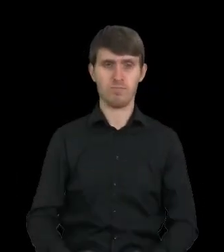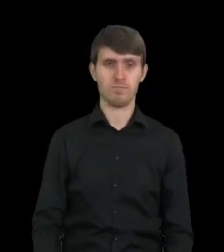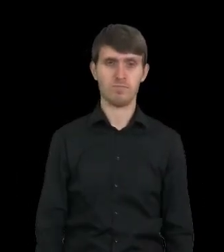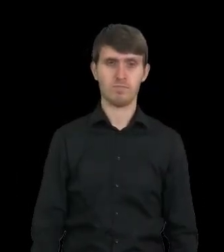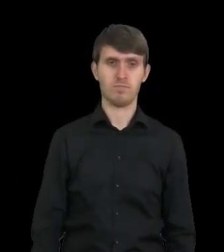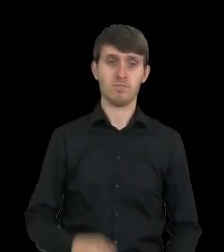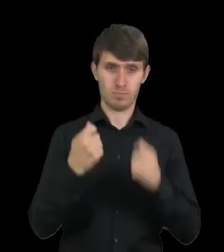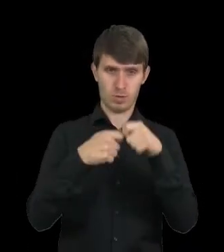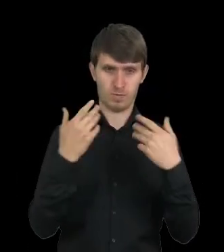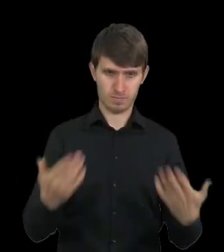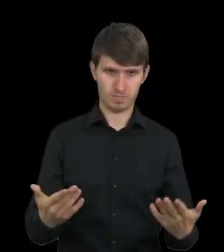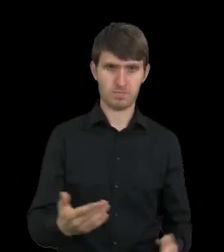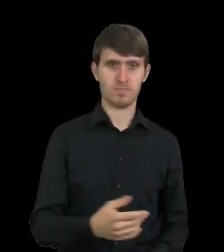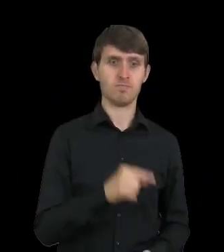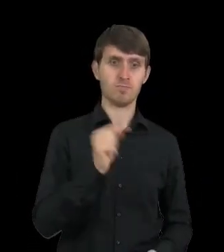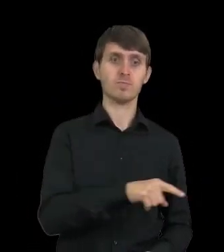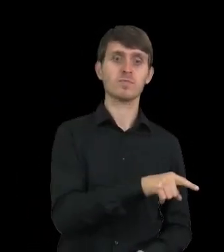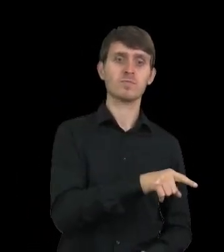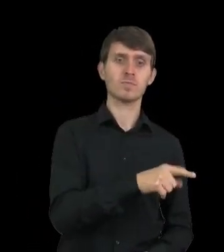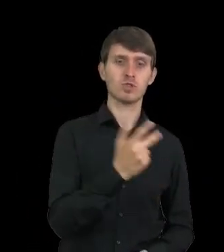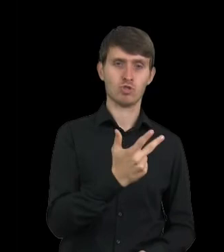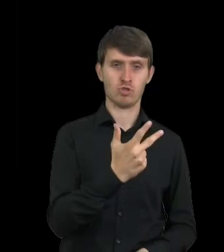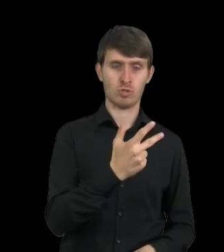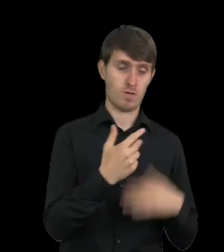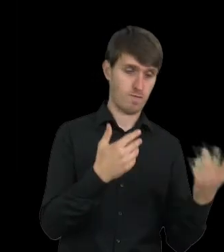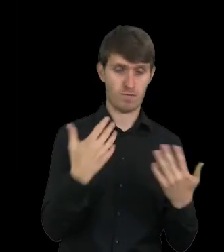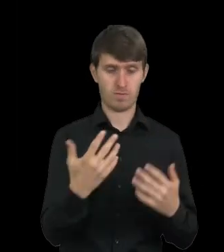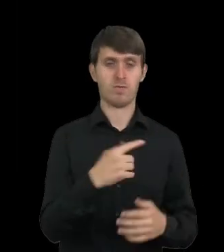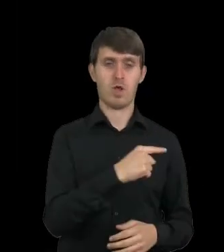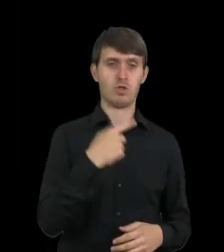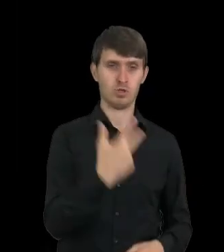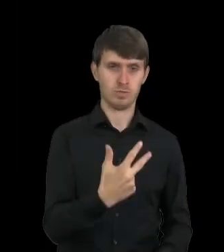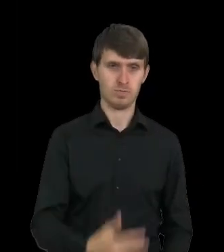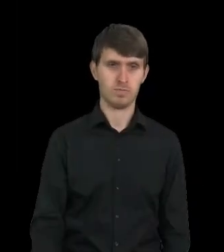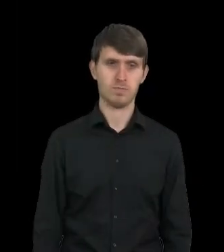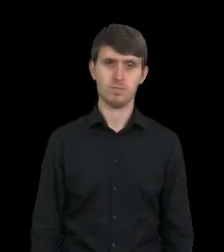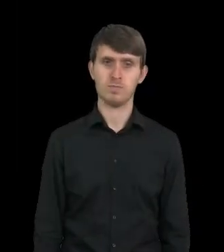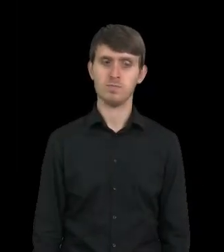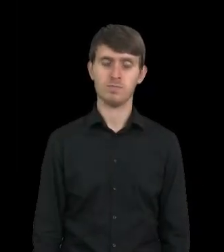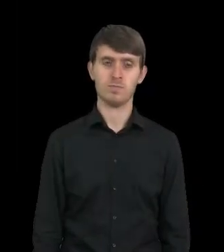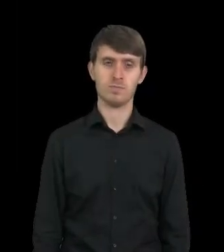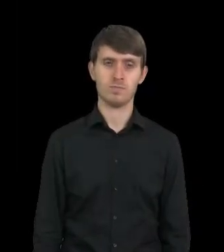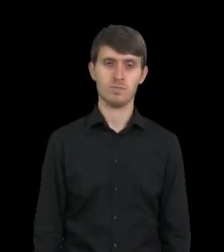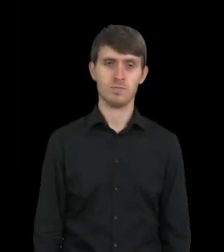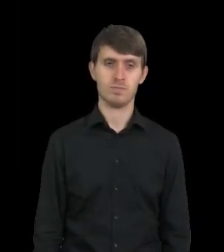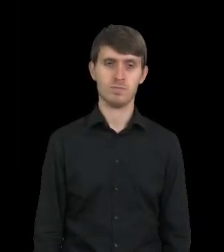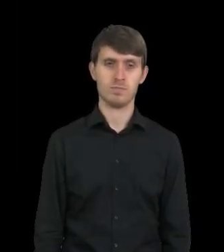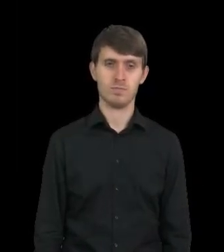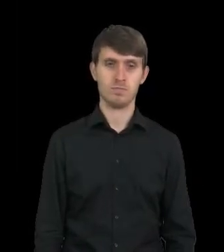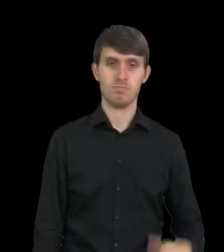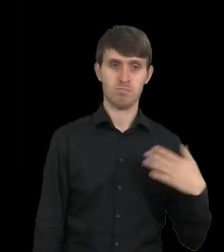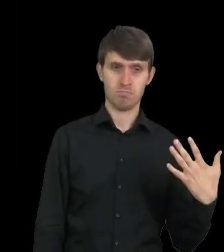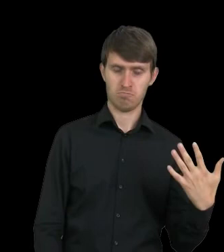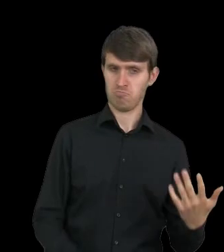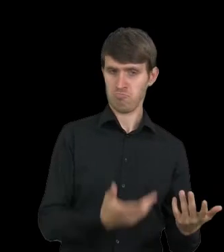Rozwiążmy te równania. Tu możemy odjąć 3 od obu stron. Jeśli odejmiemy 3 od obu